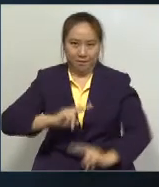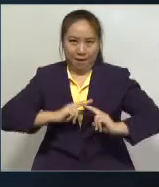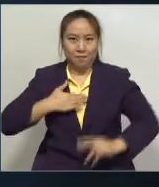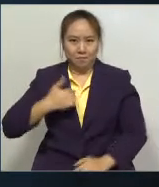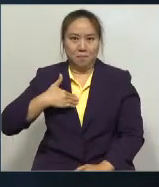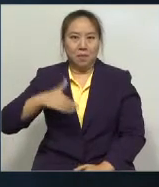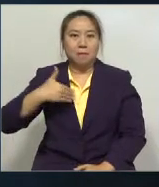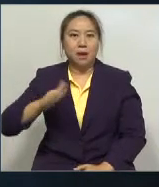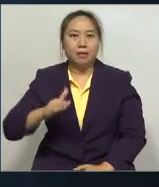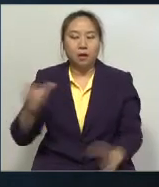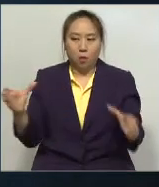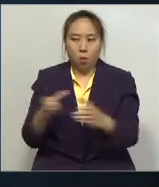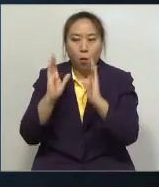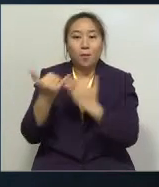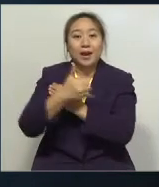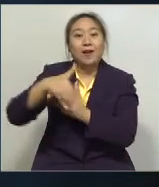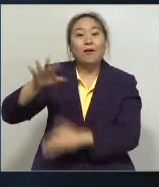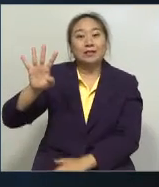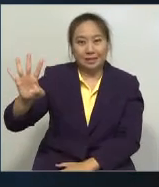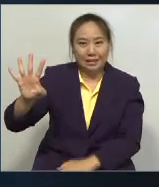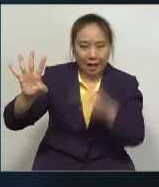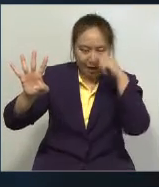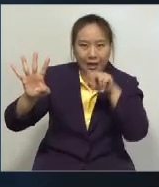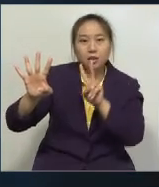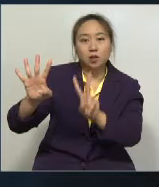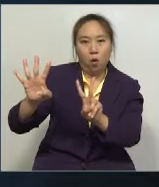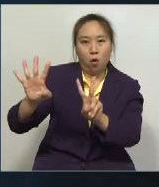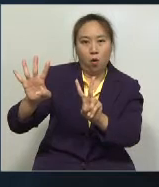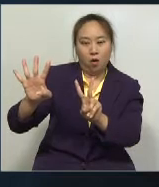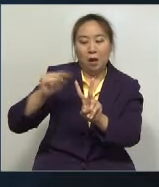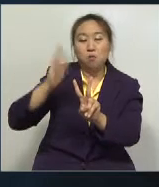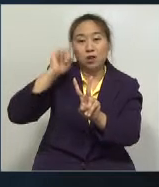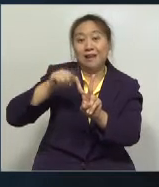ท่านออกไปกับทีมต่างชาติ4คนแล้วก็คนไทย2คนหนึ่งในนั้นคือจ่าแ